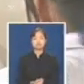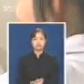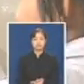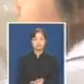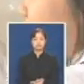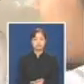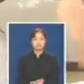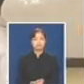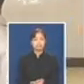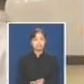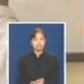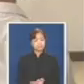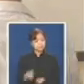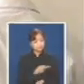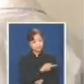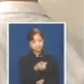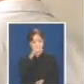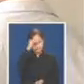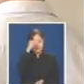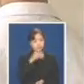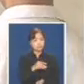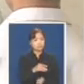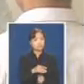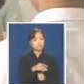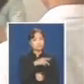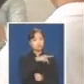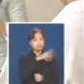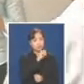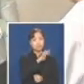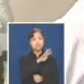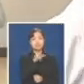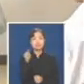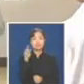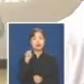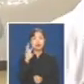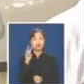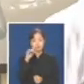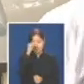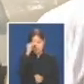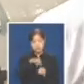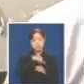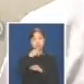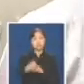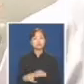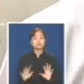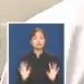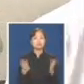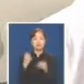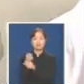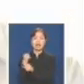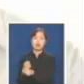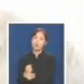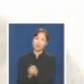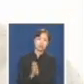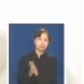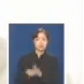อย่างพวกน้องเหล่านี้เขาเรียนสายสามัญเนี่ยนะคะเวลาที่จบไปทำงานก็ค่อนข้างท้าทายเหมือนกันแต่ถ้าเกิดเป็นน้องๆที่เรียนสายอาชีพอย่างอา